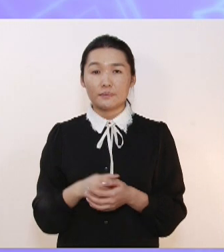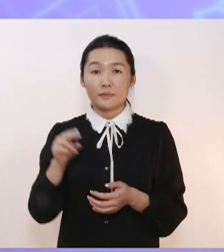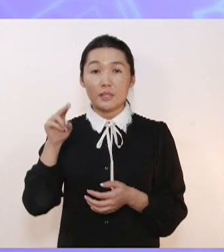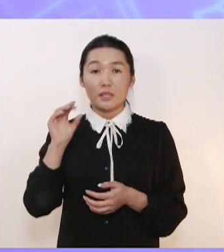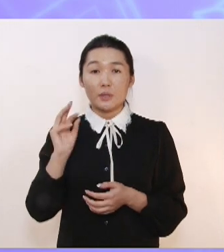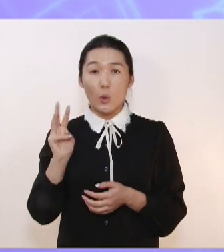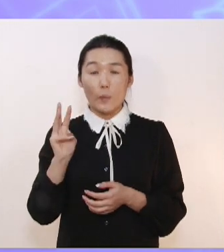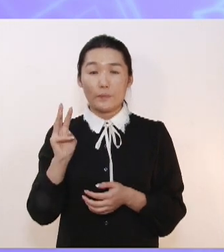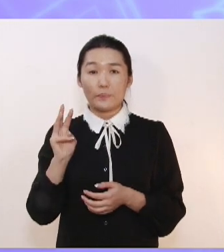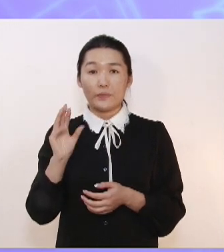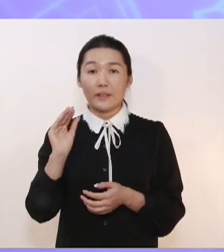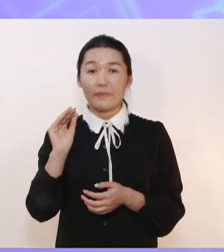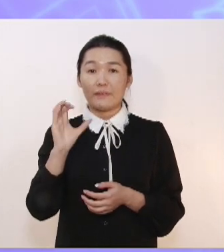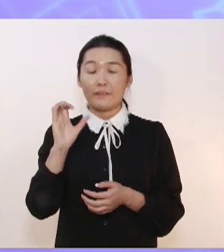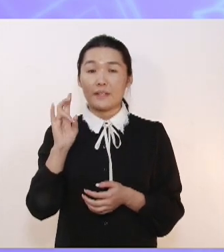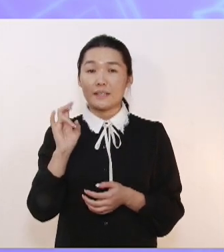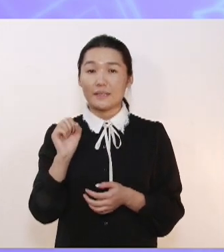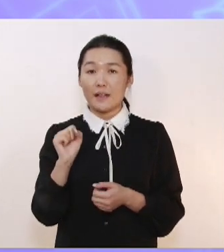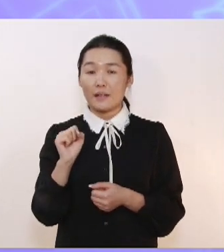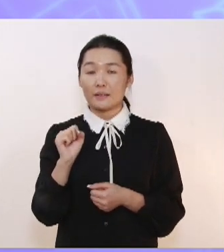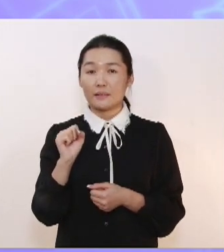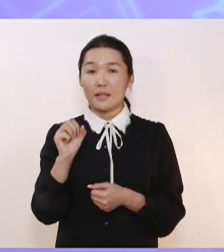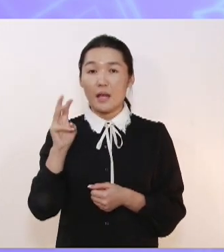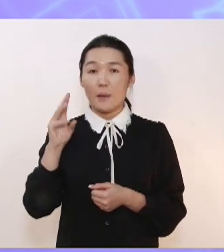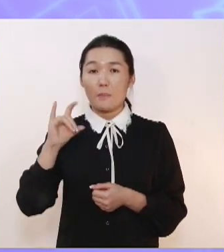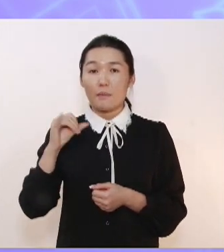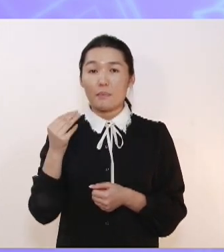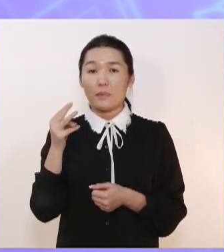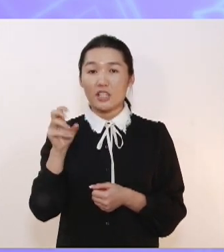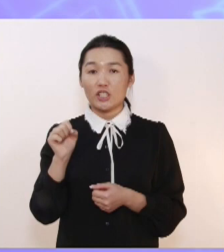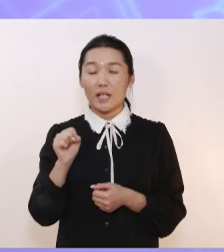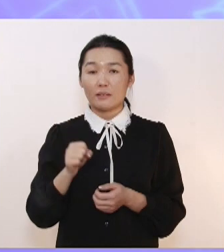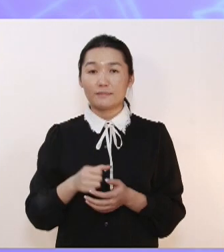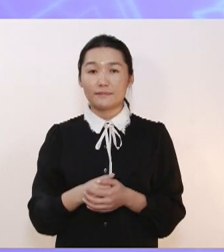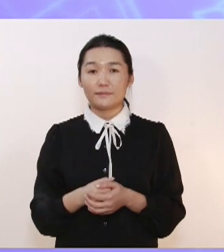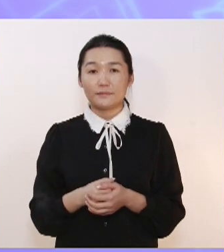дом, весна, мышка.